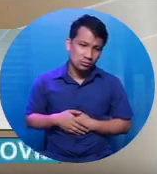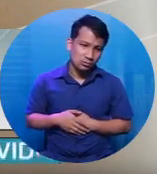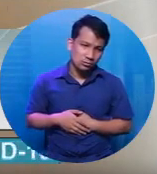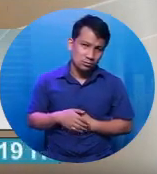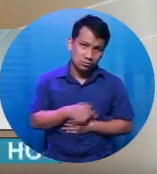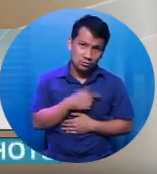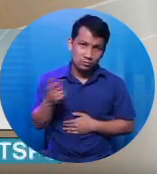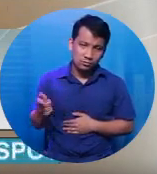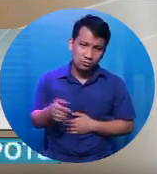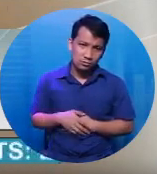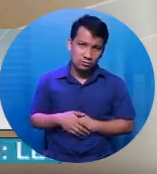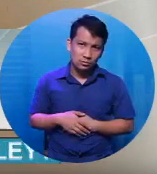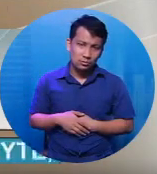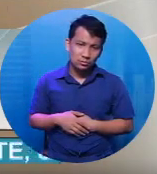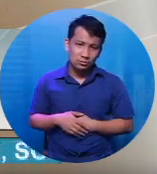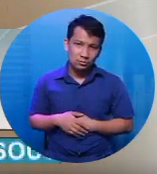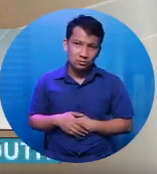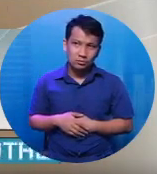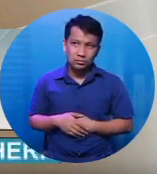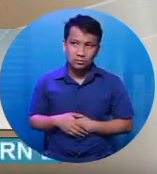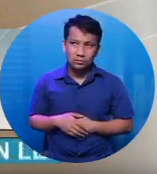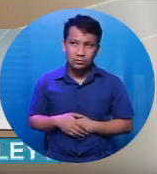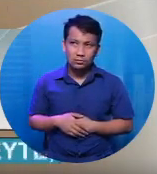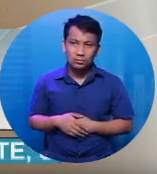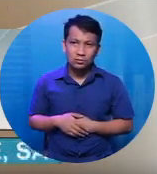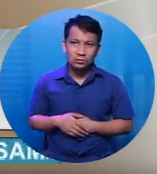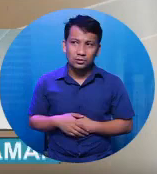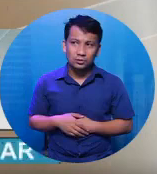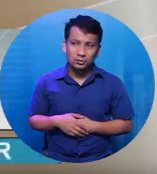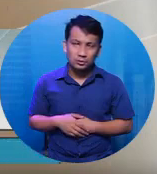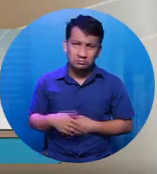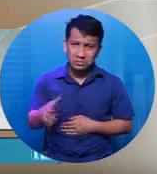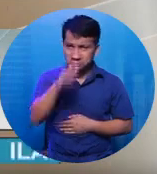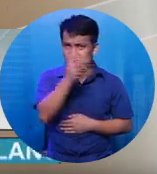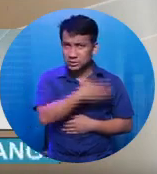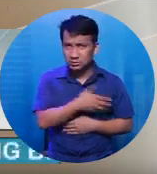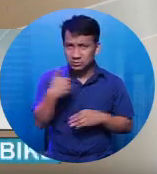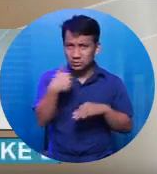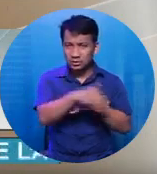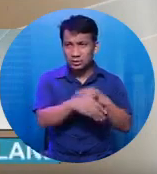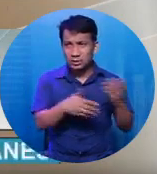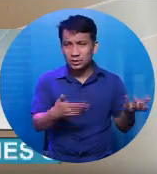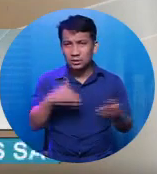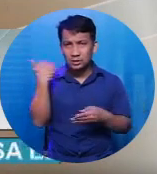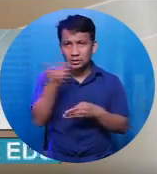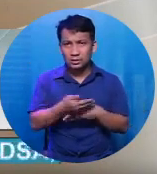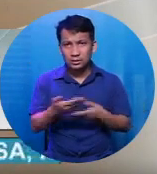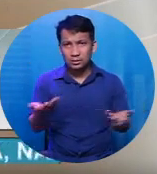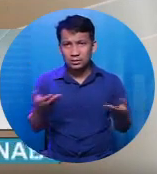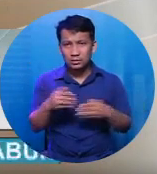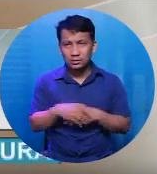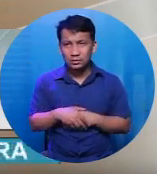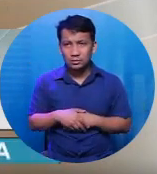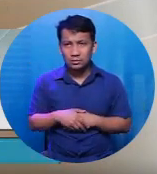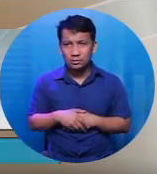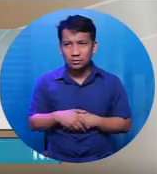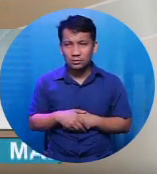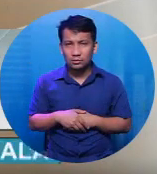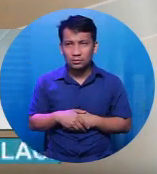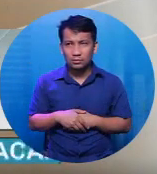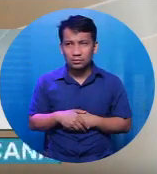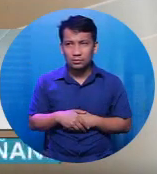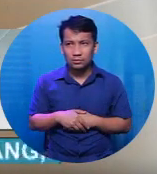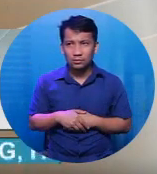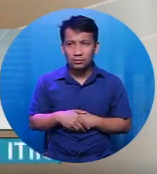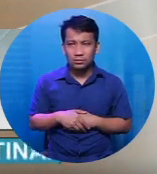kanya. Binaliwala niya, sir. Tapos sabihin niya, hindi ko nakapagpadala. Eh, lockdown po nun, sir. Gusto niya mag-miscarte ako. Saan pa